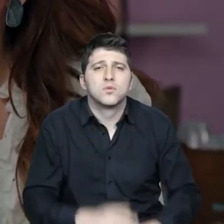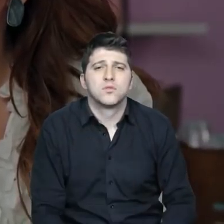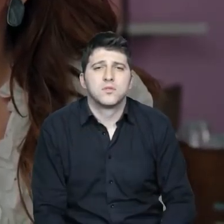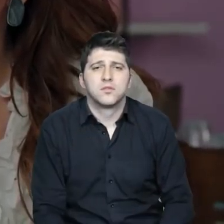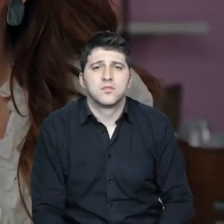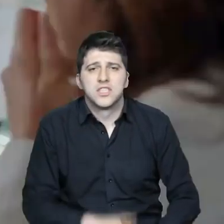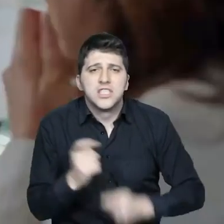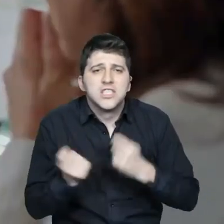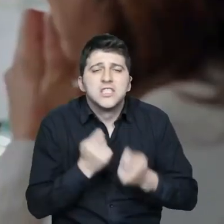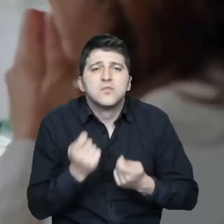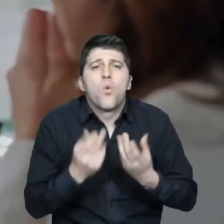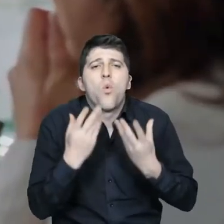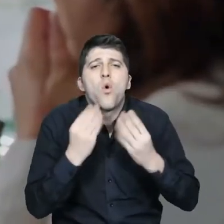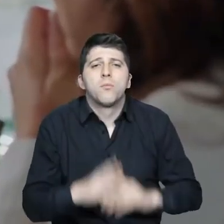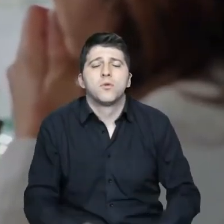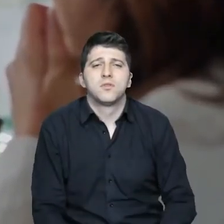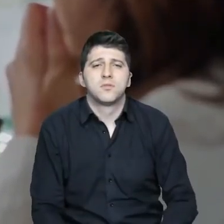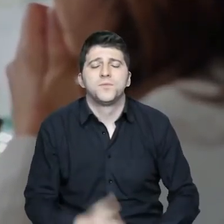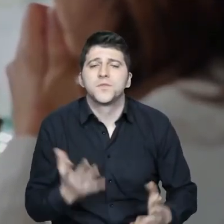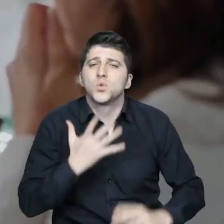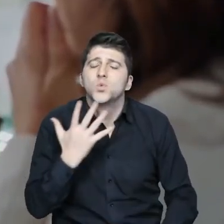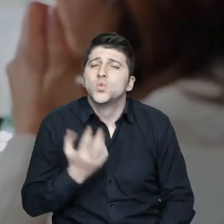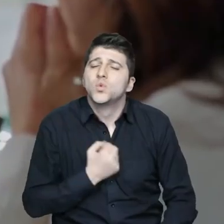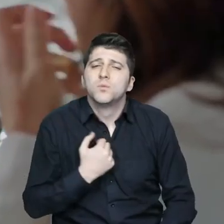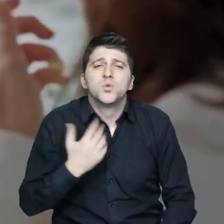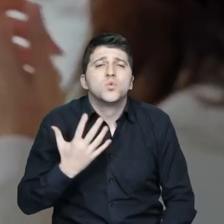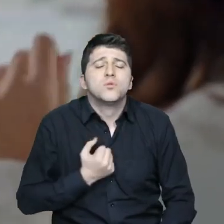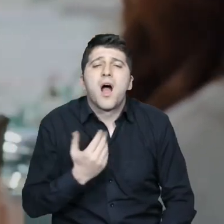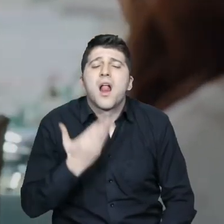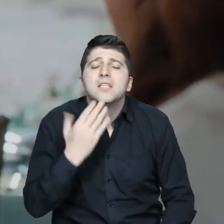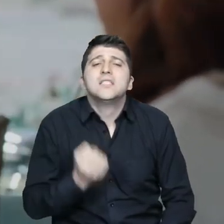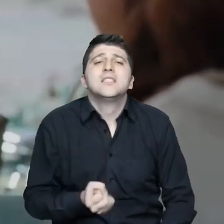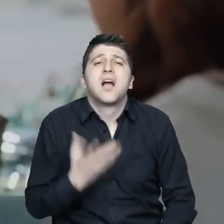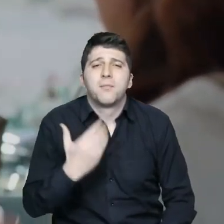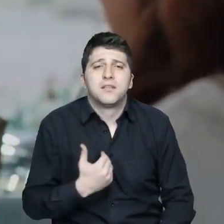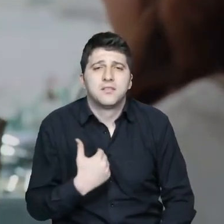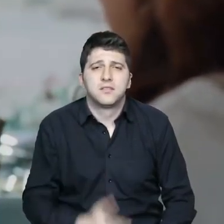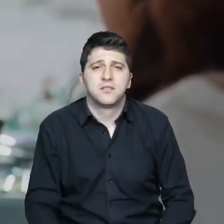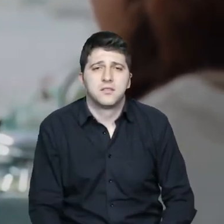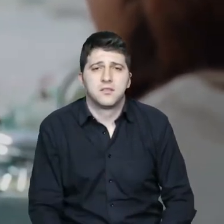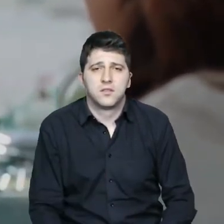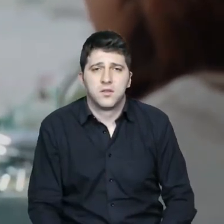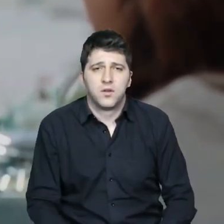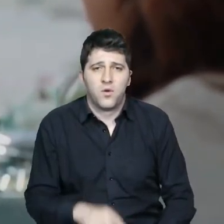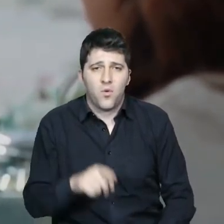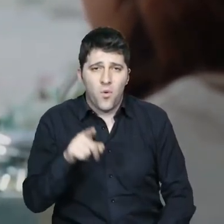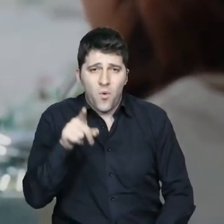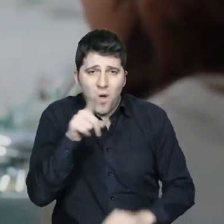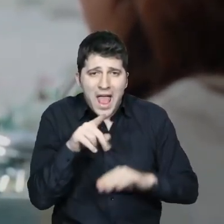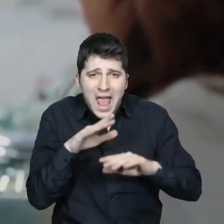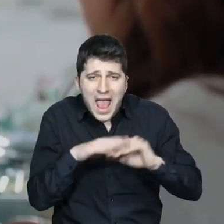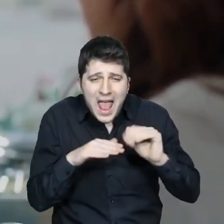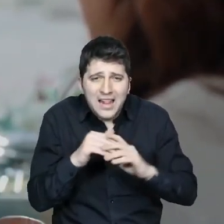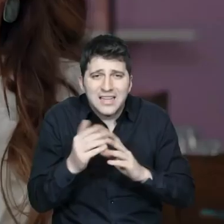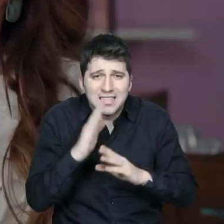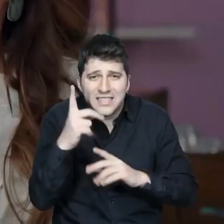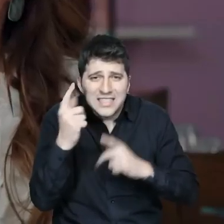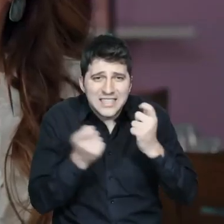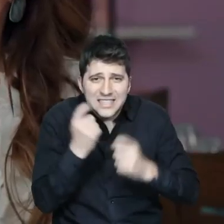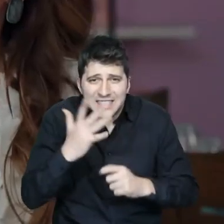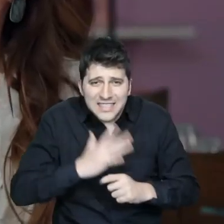Yani işte yapamıyor. Ay nasıl üzüldüm, nasıl üzüldüm anlatamam. Hayır, o eliyle de gidip böyle başka yerden iş